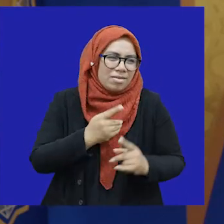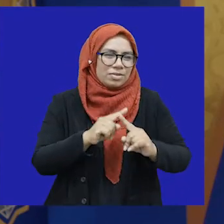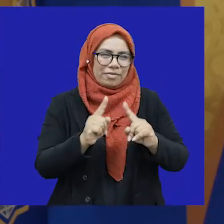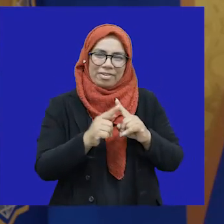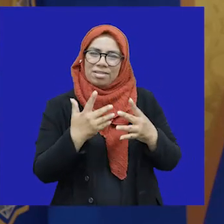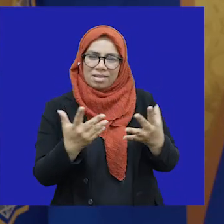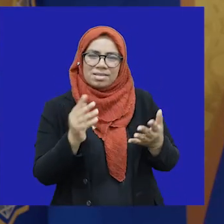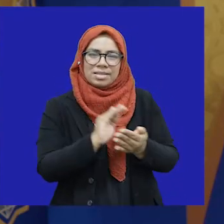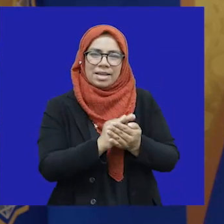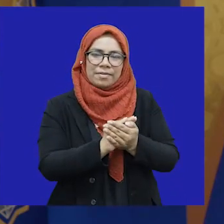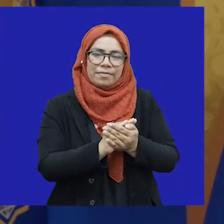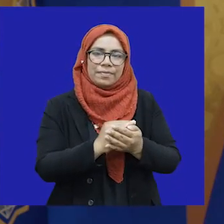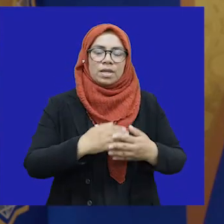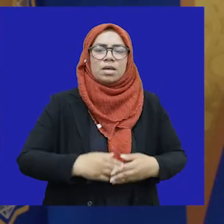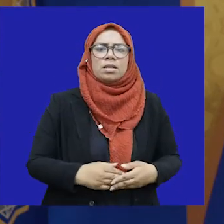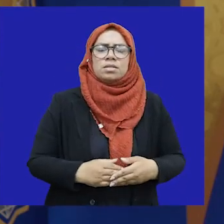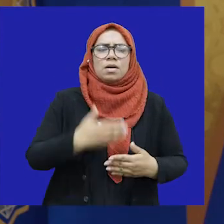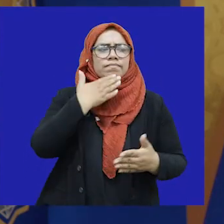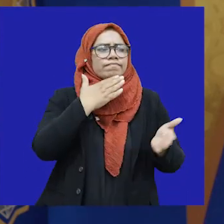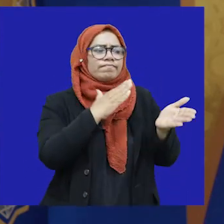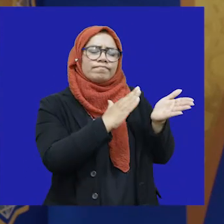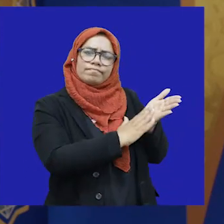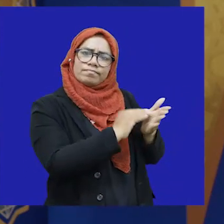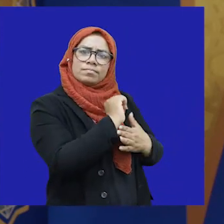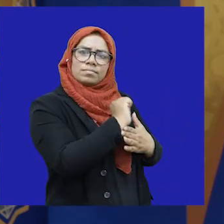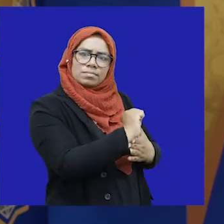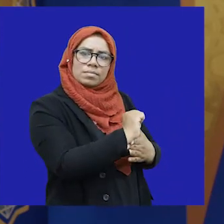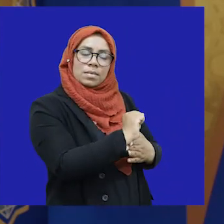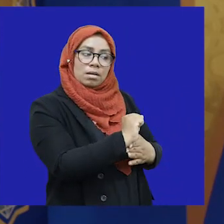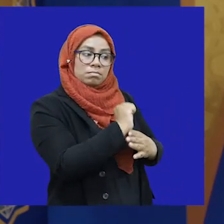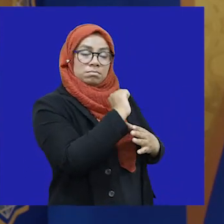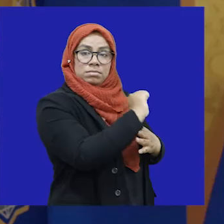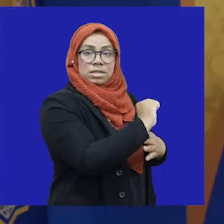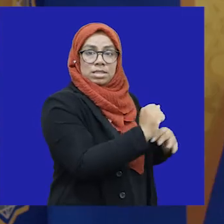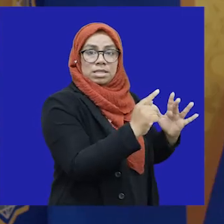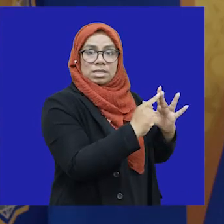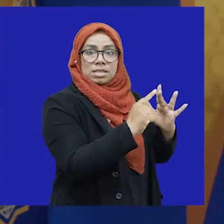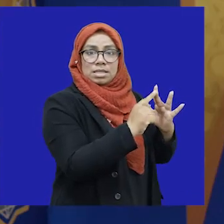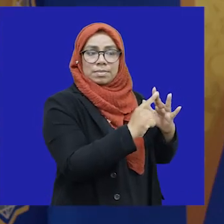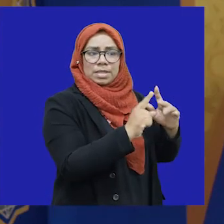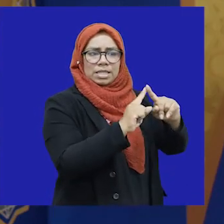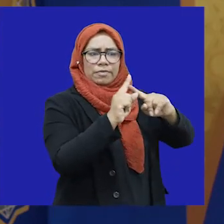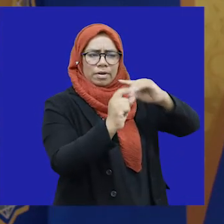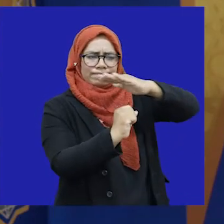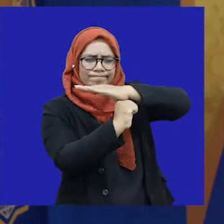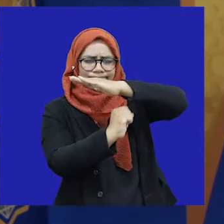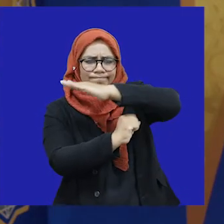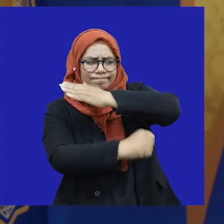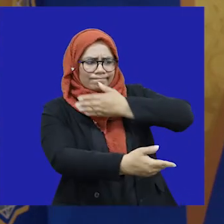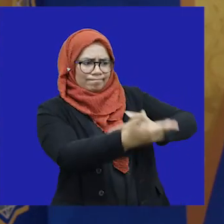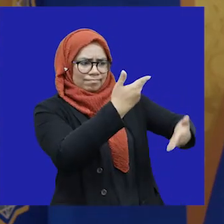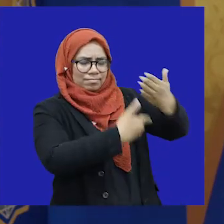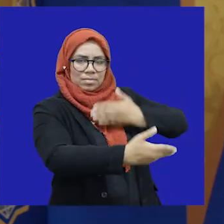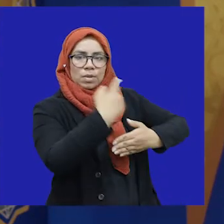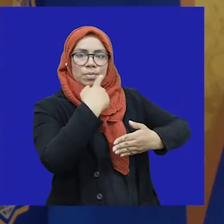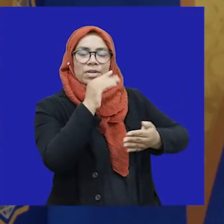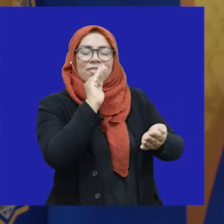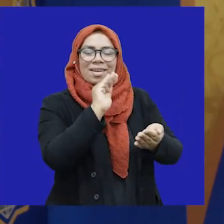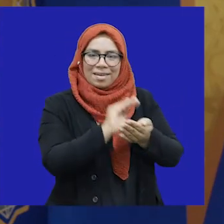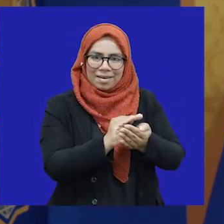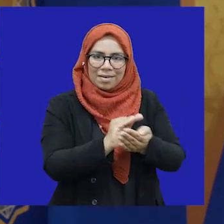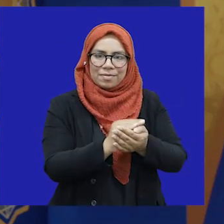the stranded traveler. فَرِيضَةً مِّنَ اللَّهِ وَاللَّهُ عَلِيمٌ حَكِيمٌ. This is